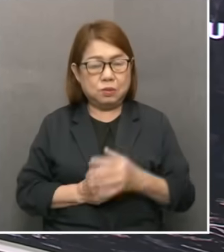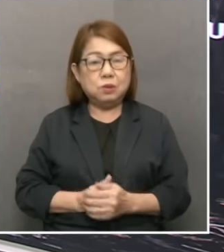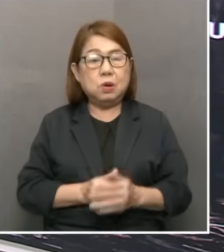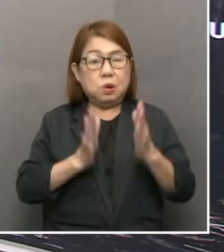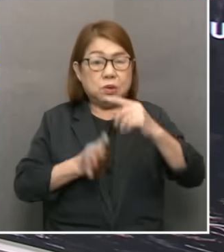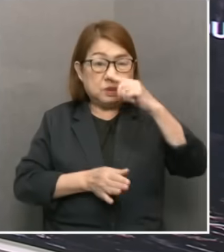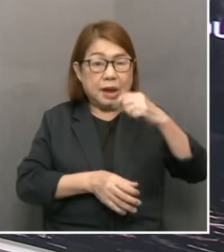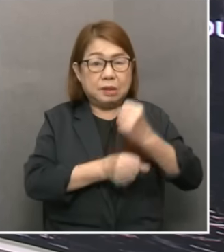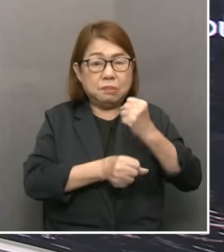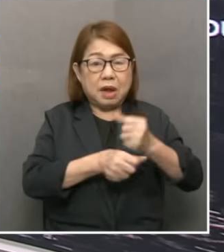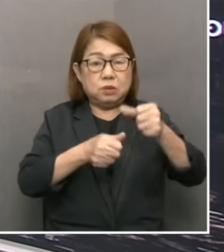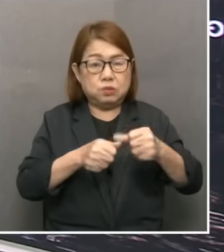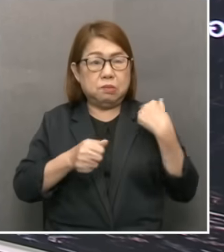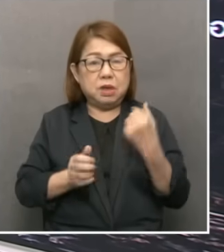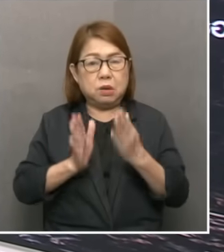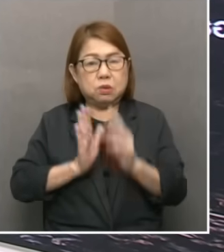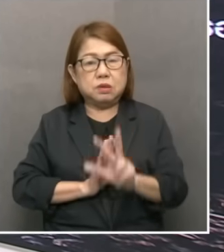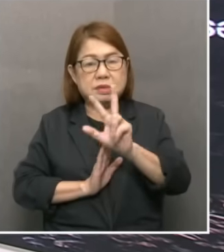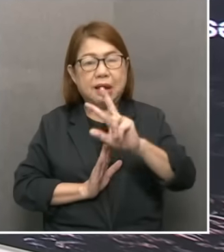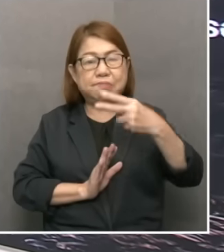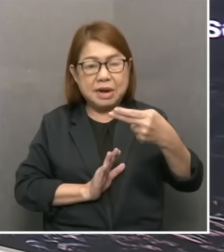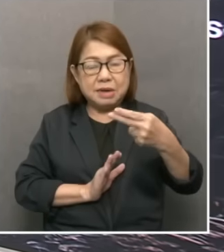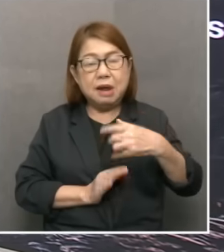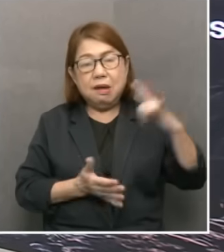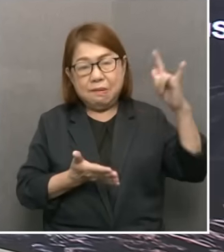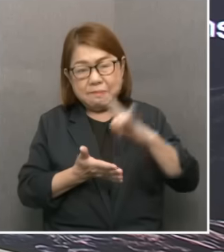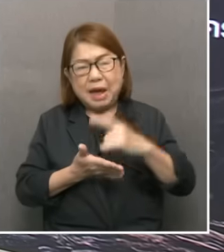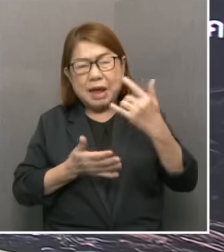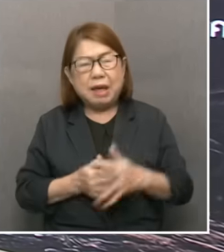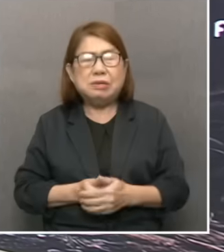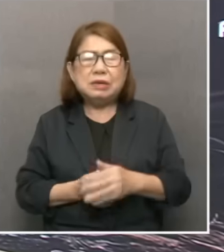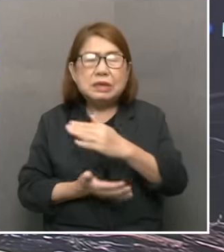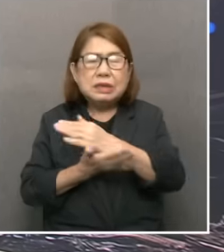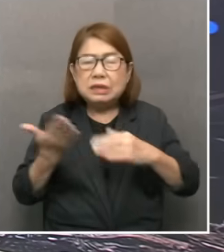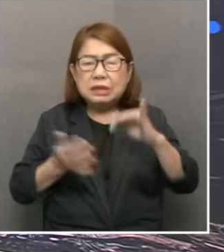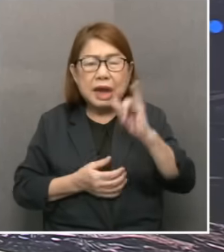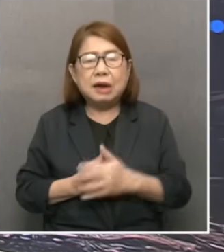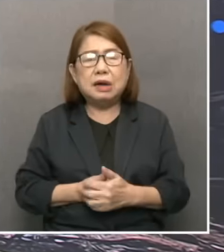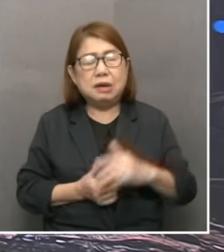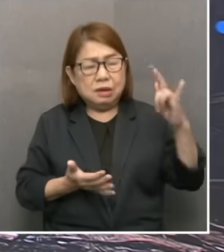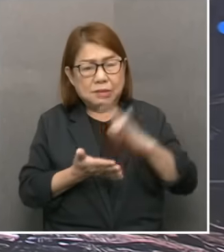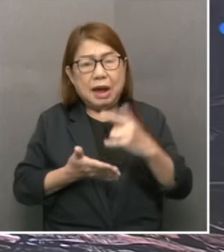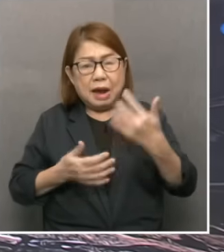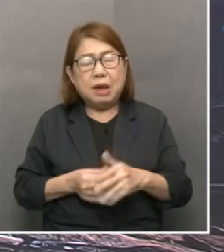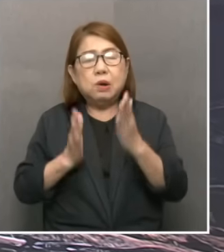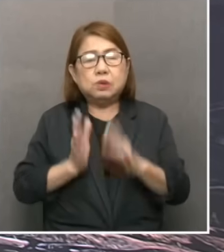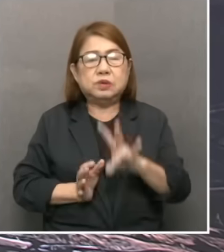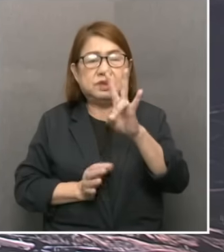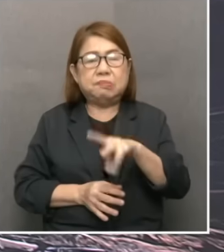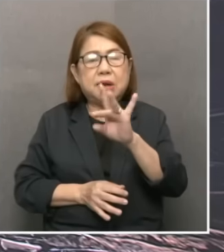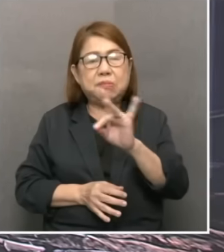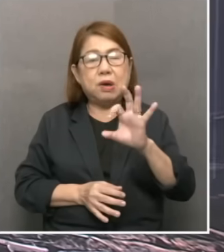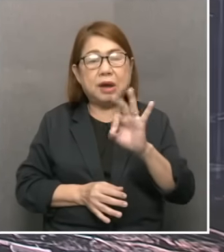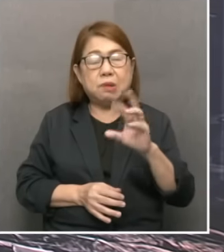ไทยในอิสราเอลมีประมาณ 30,000คนกลับไทยมาแล้วไม่ถึง 1ใน 3นะคะ 7,8 191คนยังเหลืออีก